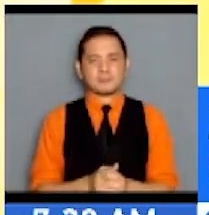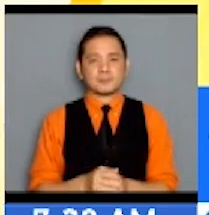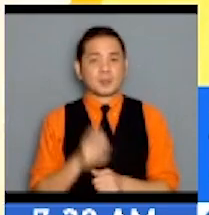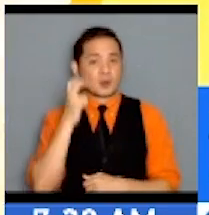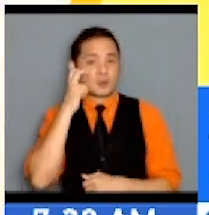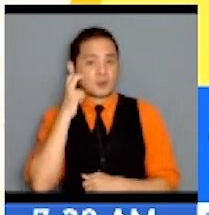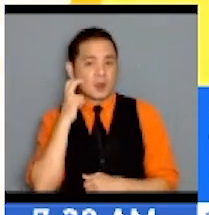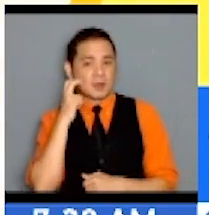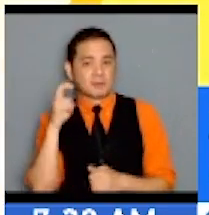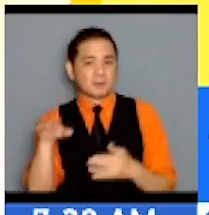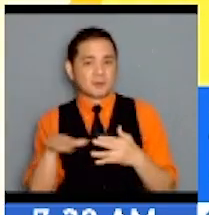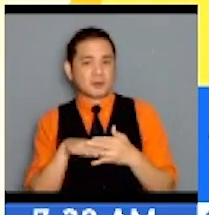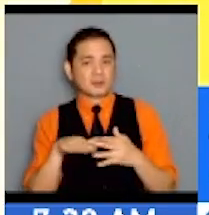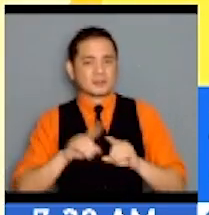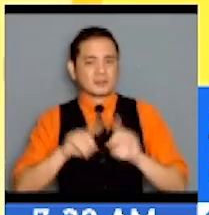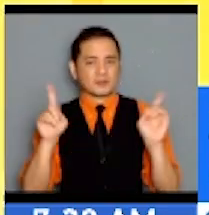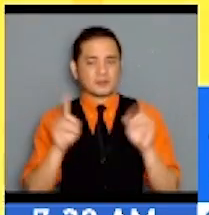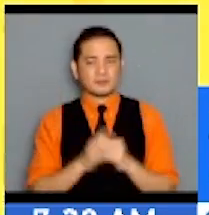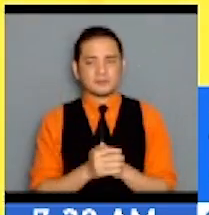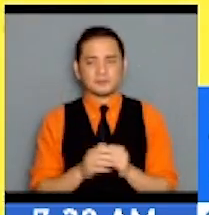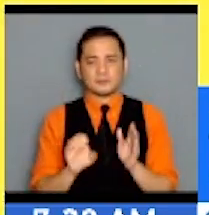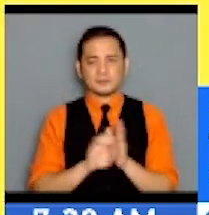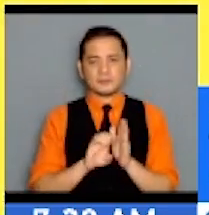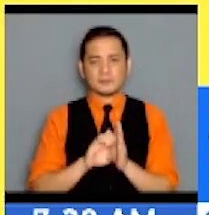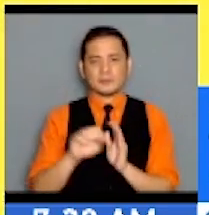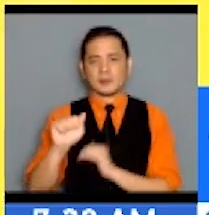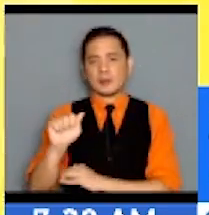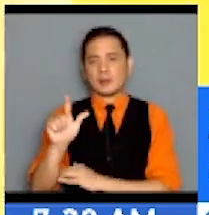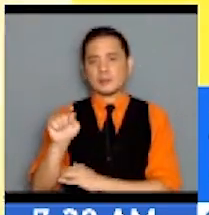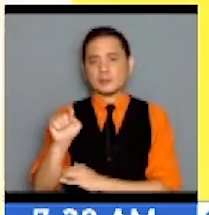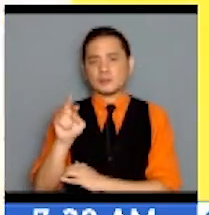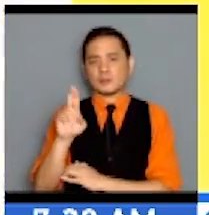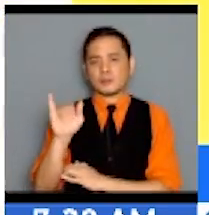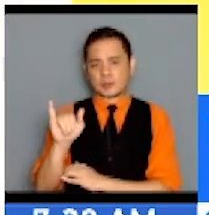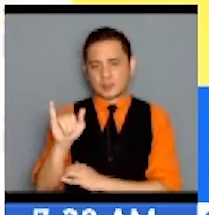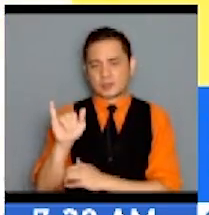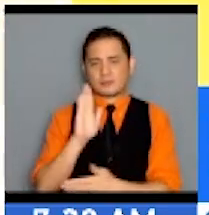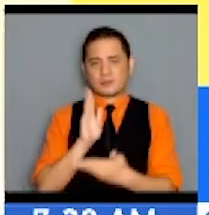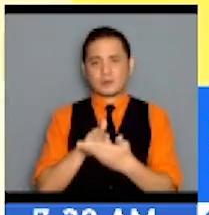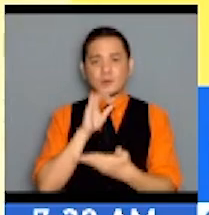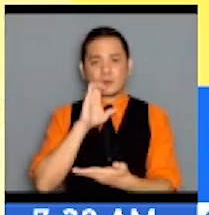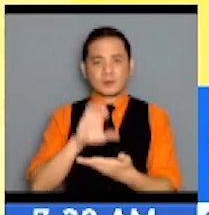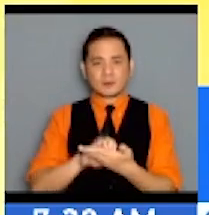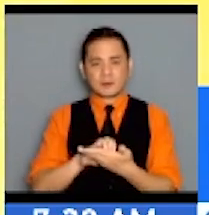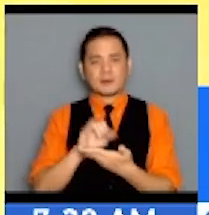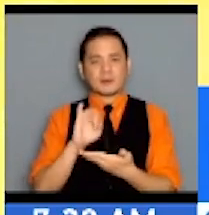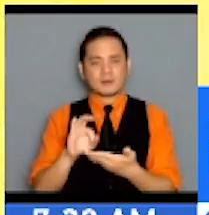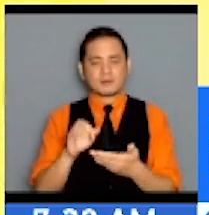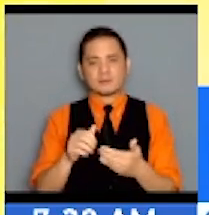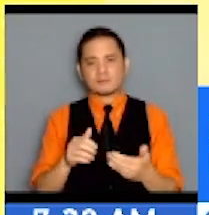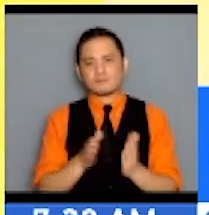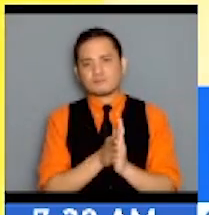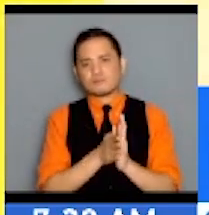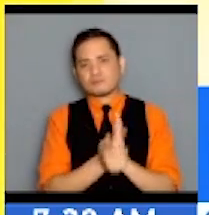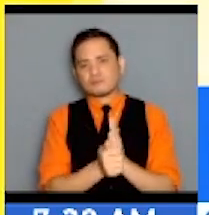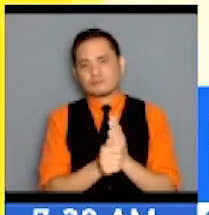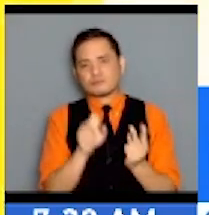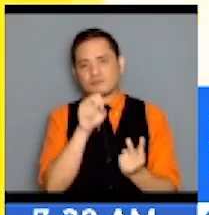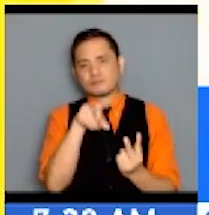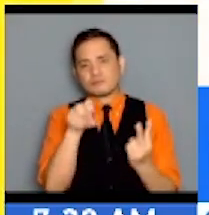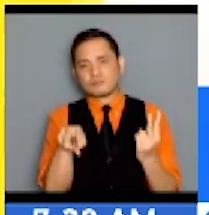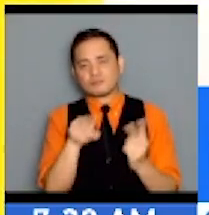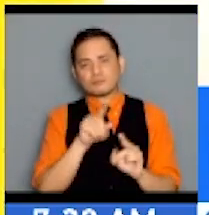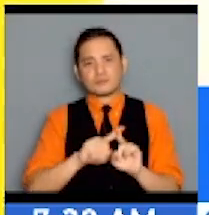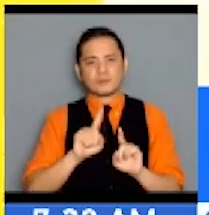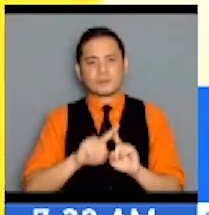ma-file. Tulad ng adultery laban kay misis, kung nakikiapid siya sa ibang lalaki, masasama din sa kaso ang kabit ni misis